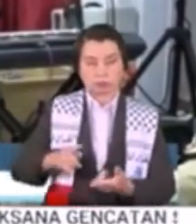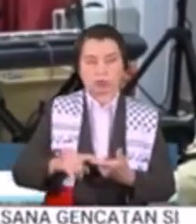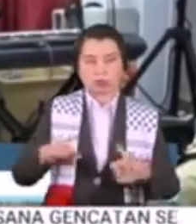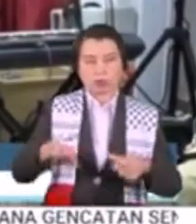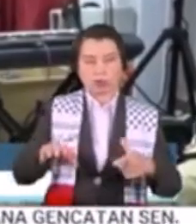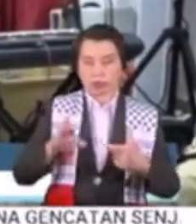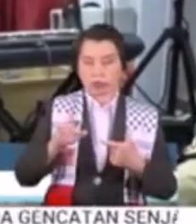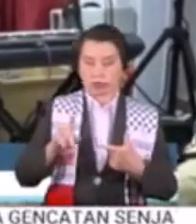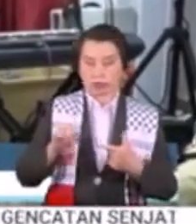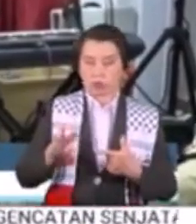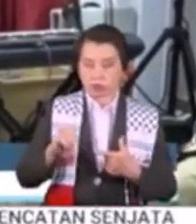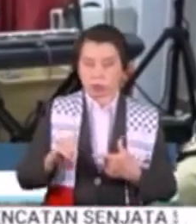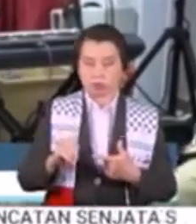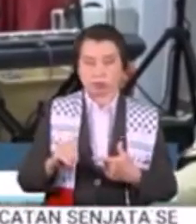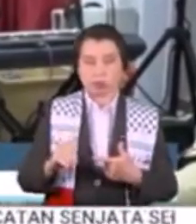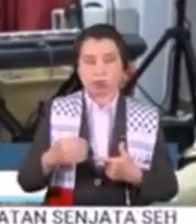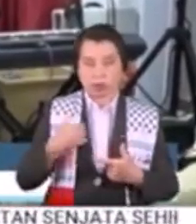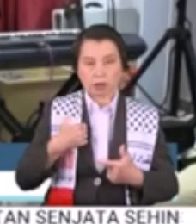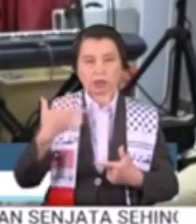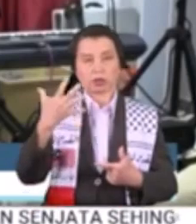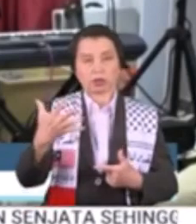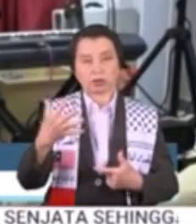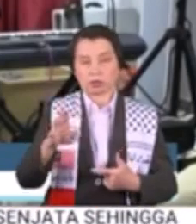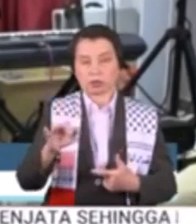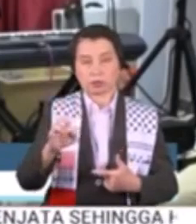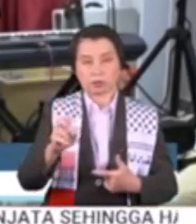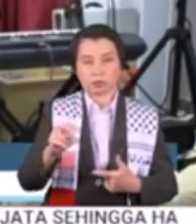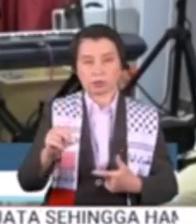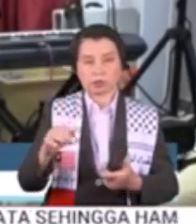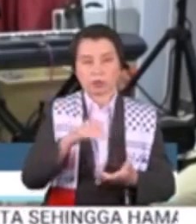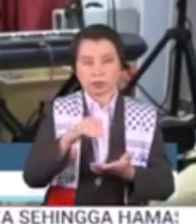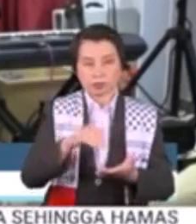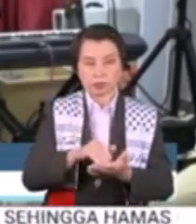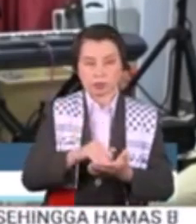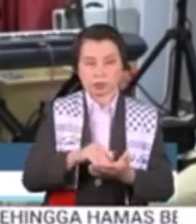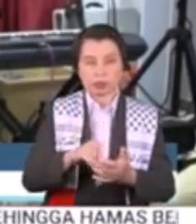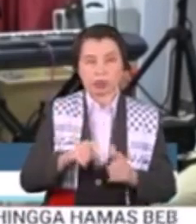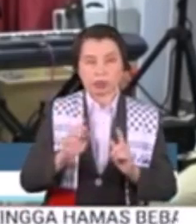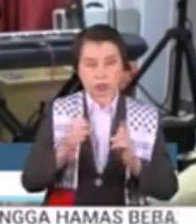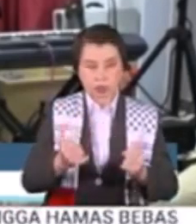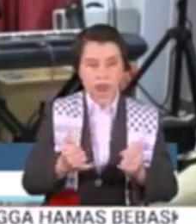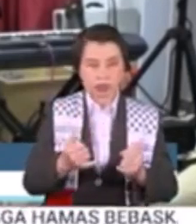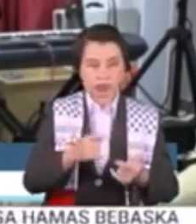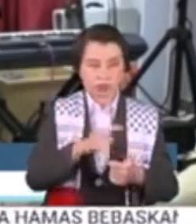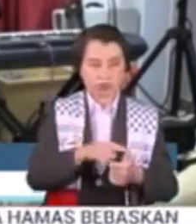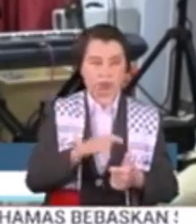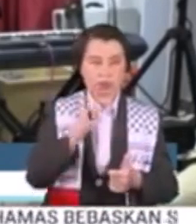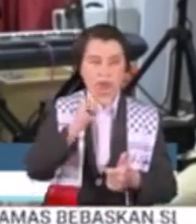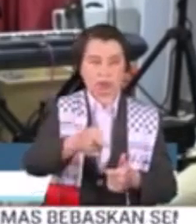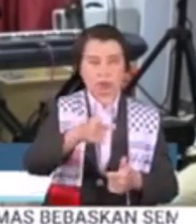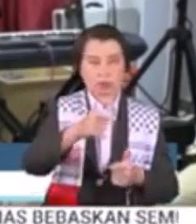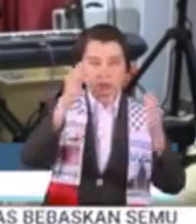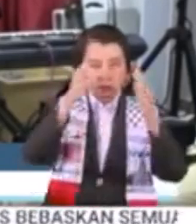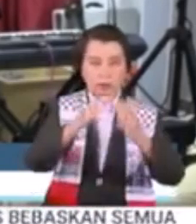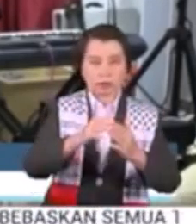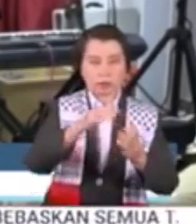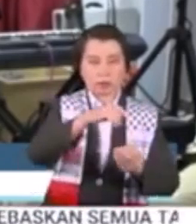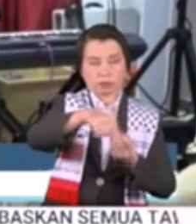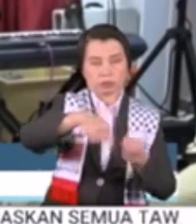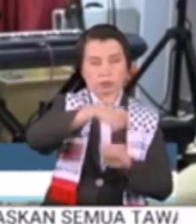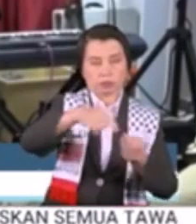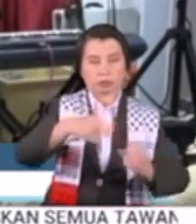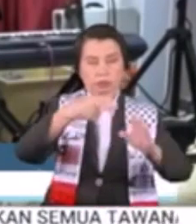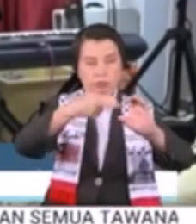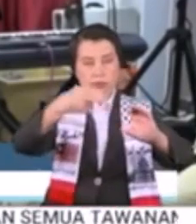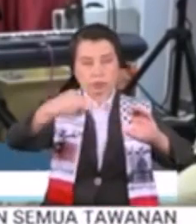Sepuri. Kita kumpulkan 5 buah band juga di zon tengah. Dan kali ini kita berada di Pahang lah, untuk sekitar di sekitar Cameron Highland, kerana